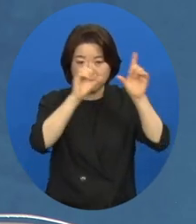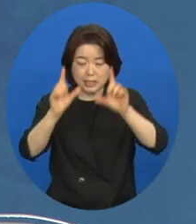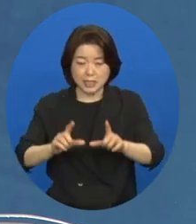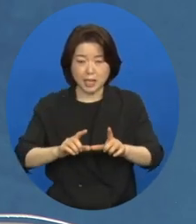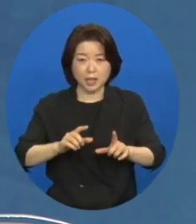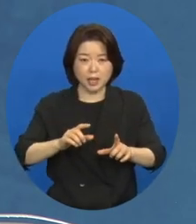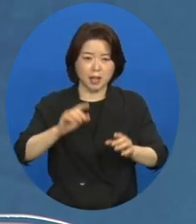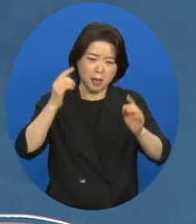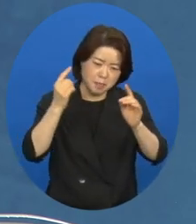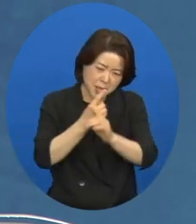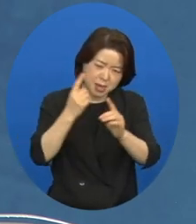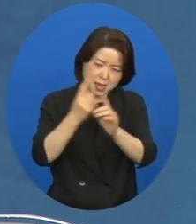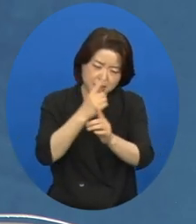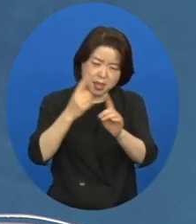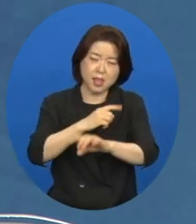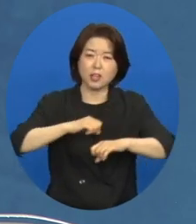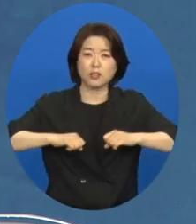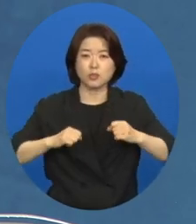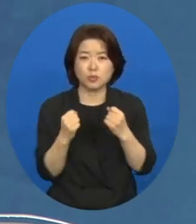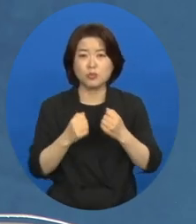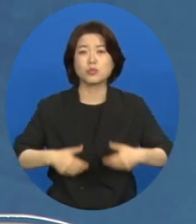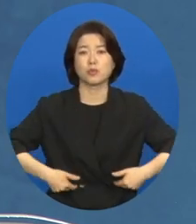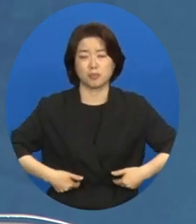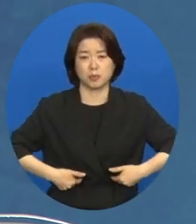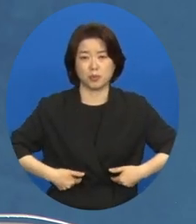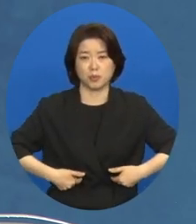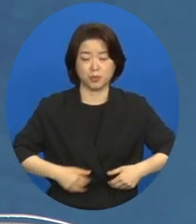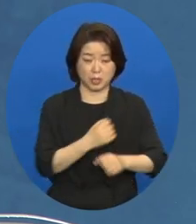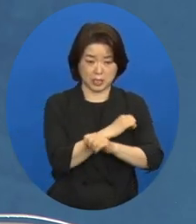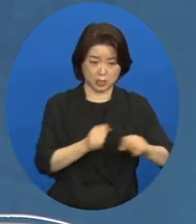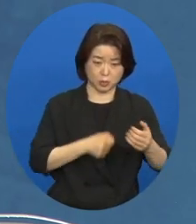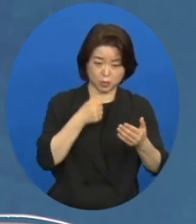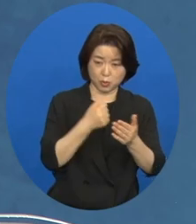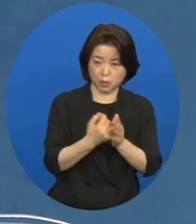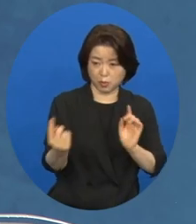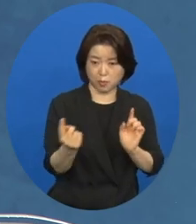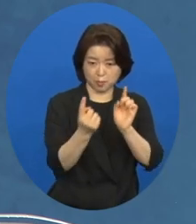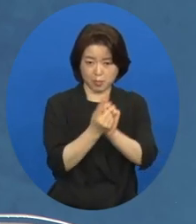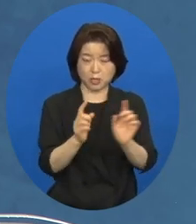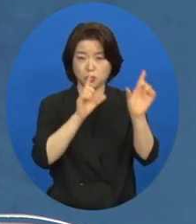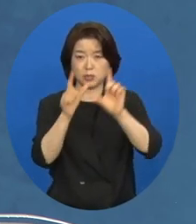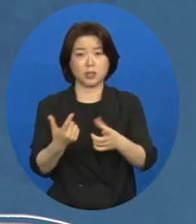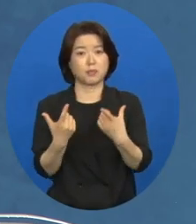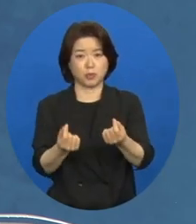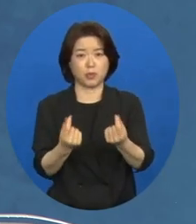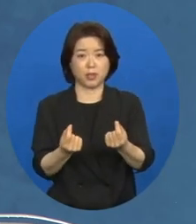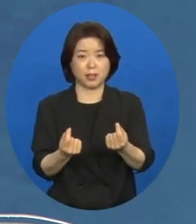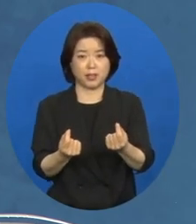순종이 매일 이어지게 됩니다. 용서를 결단하고 마주하는 삶도 마찬가지죠.